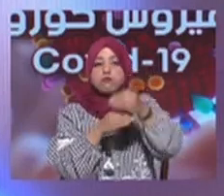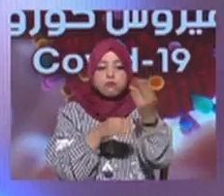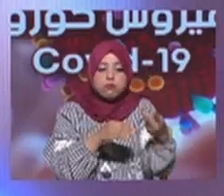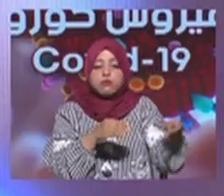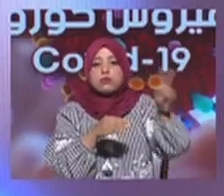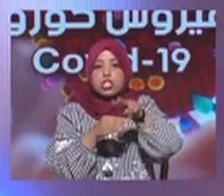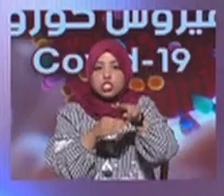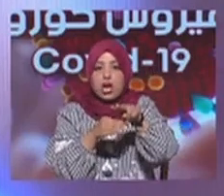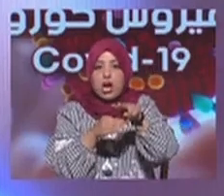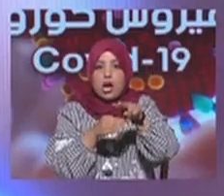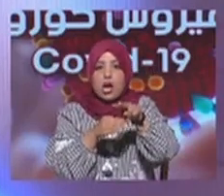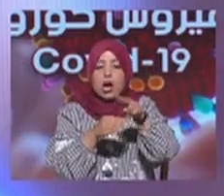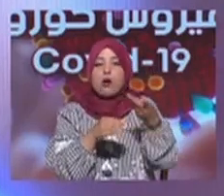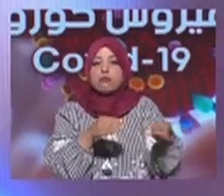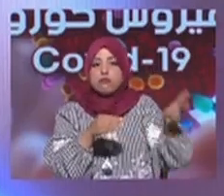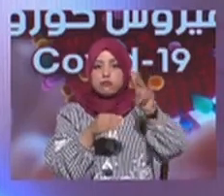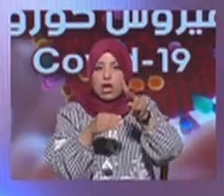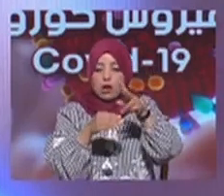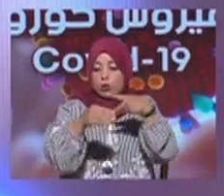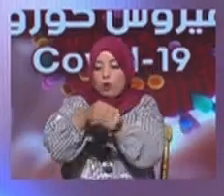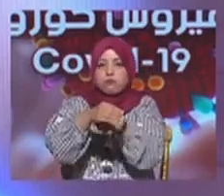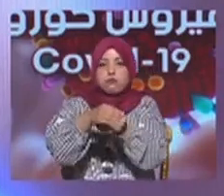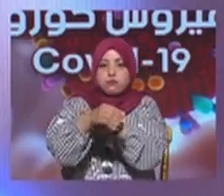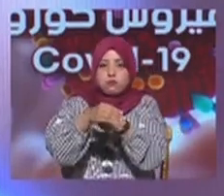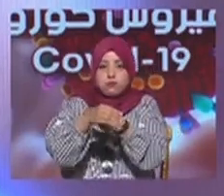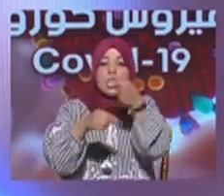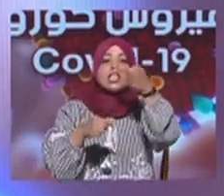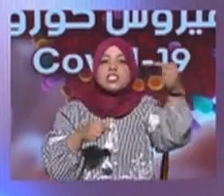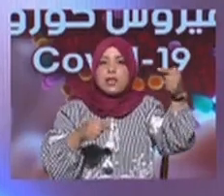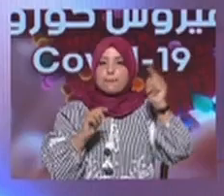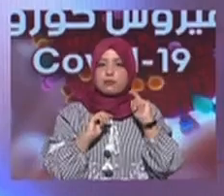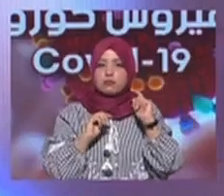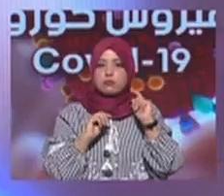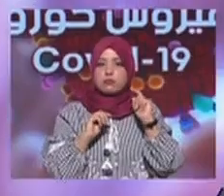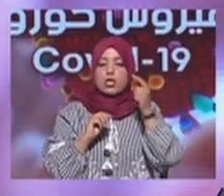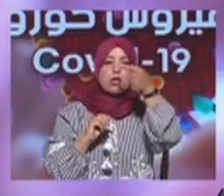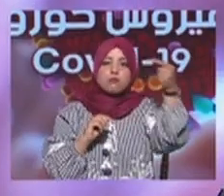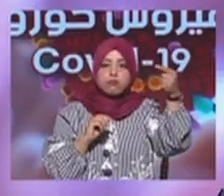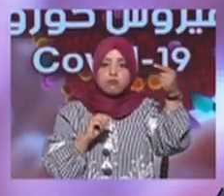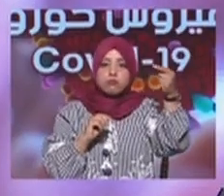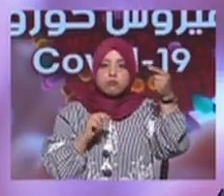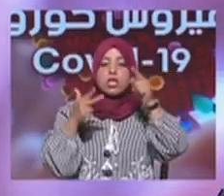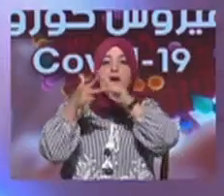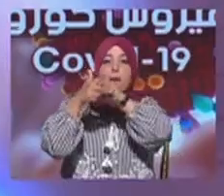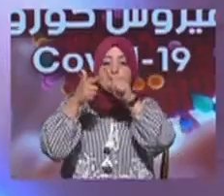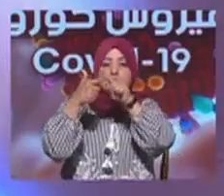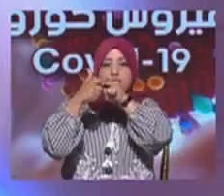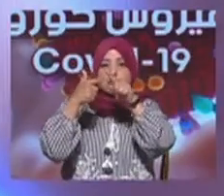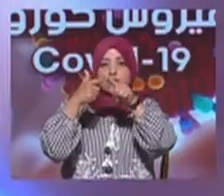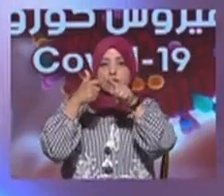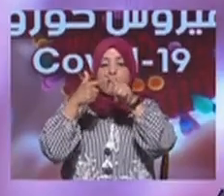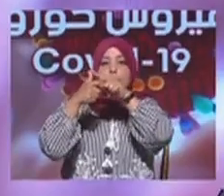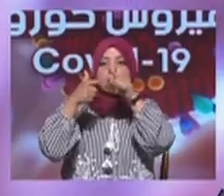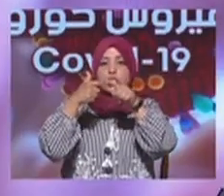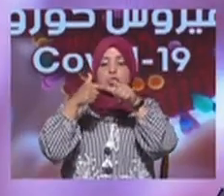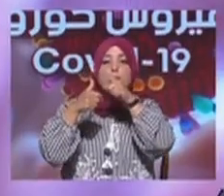عليه براء إلا إذا كان يعملوا له تحليل يطلع سلبي مرتين سكسيسيف على أكثر من